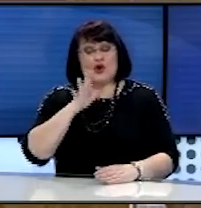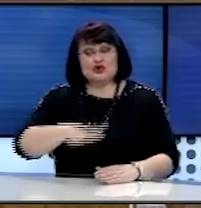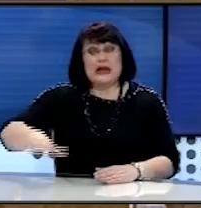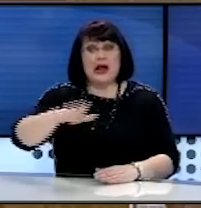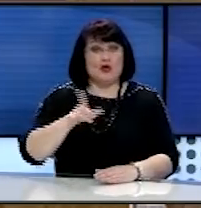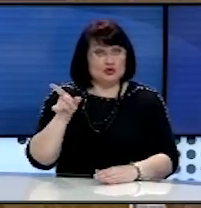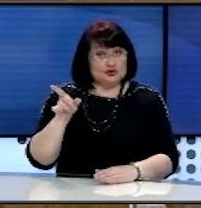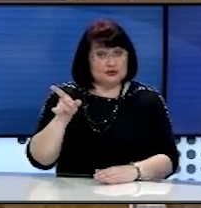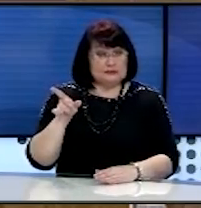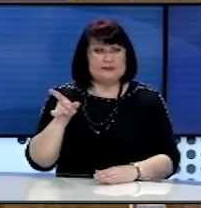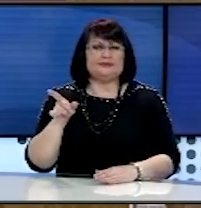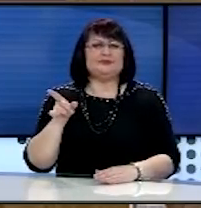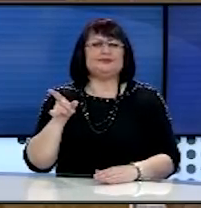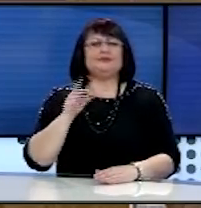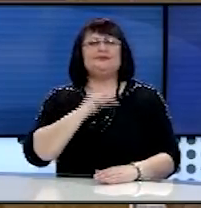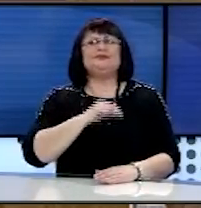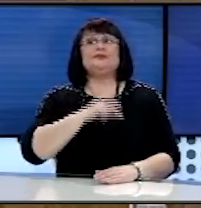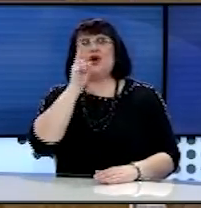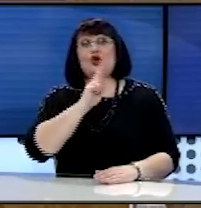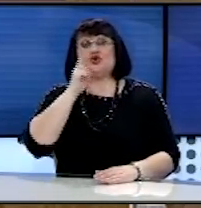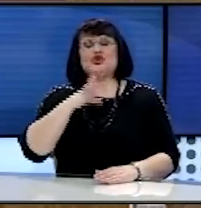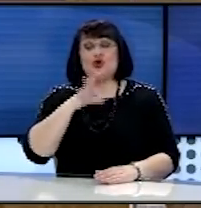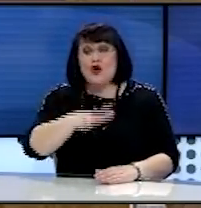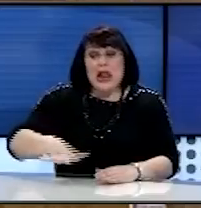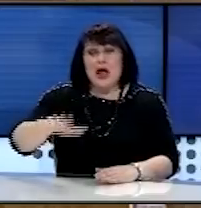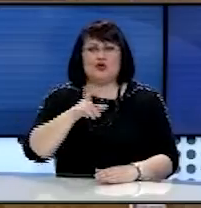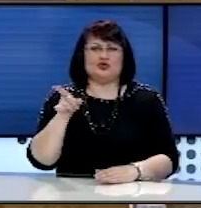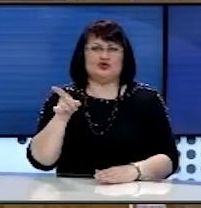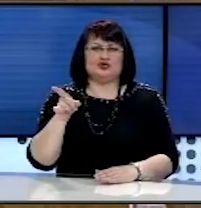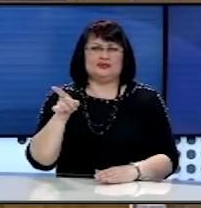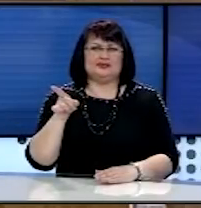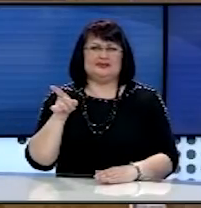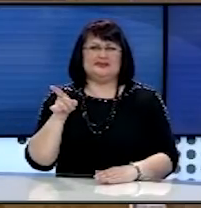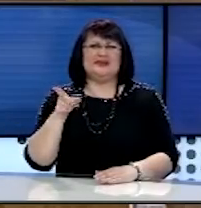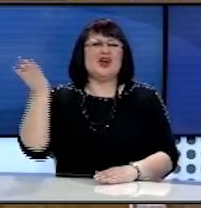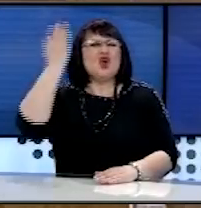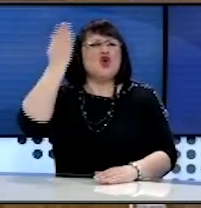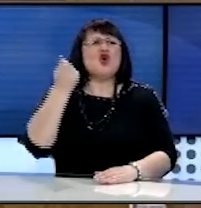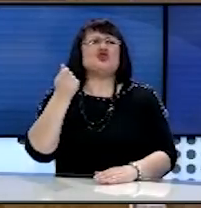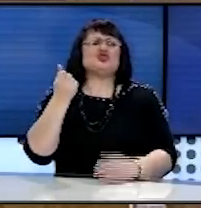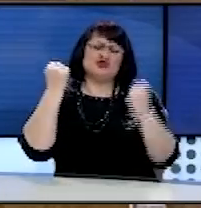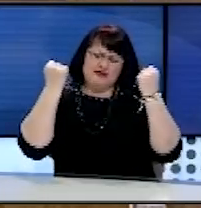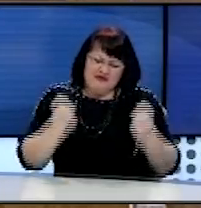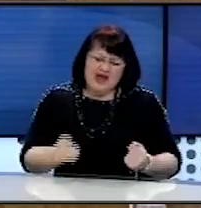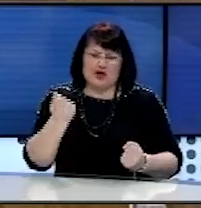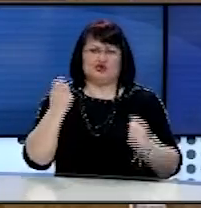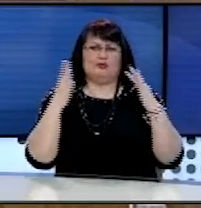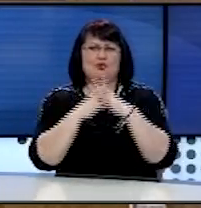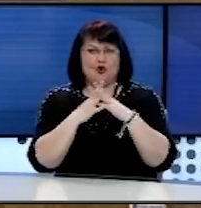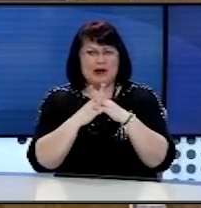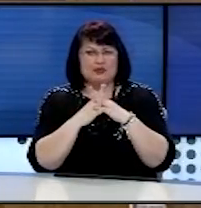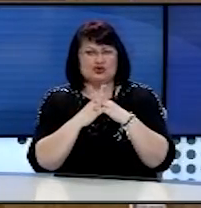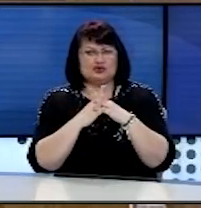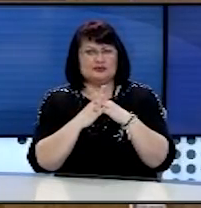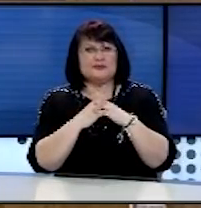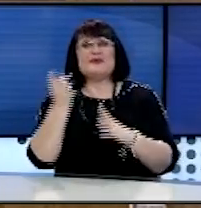λαού, όπως και το συμφέρον του ρώσικου λαού, που θα φορτωθεί και το οικονομικό κόστος τόσο του πολέμου, όσο